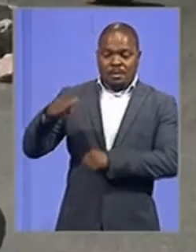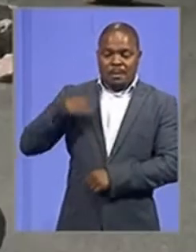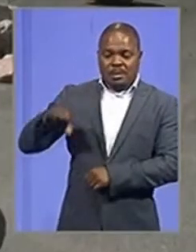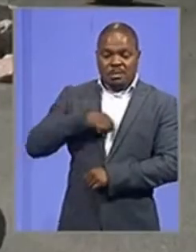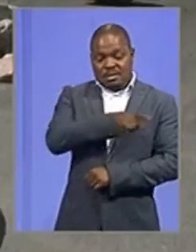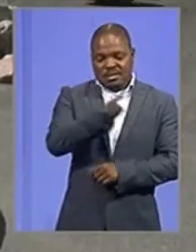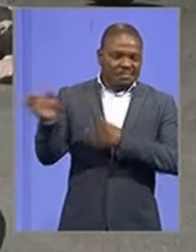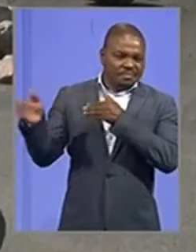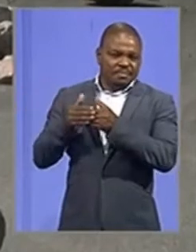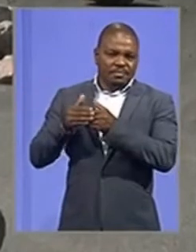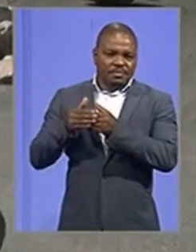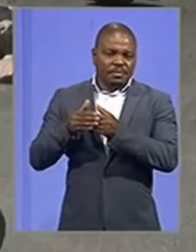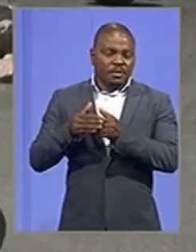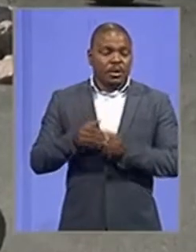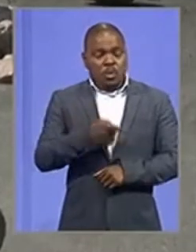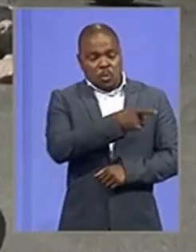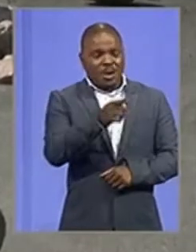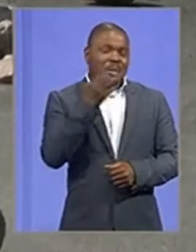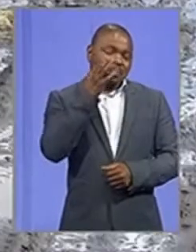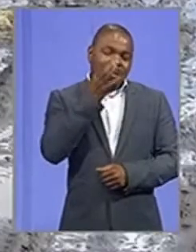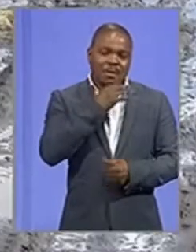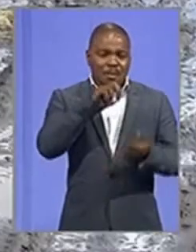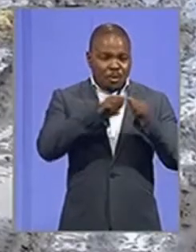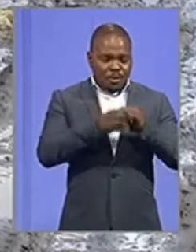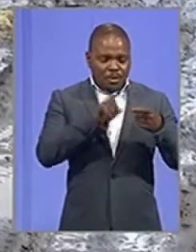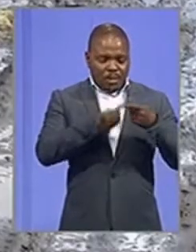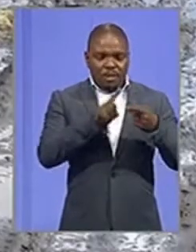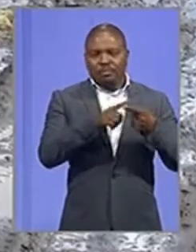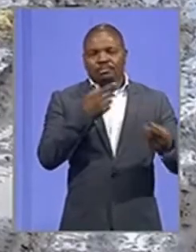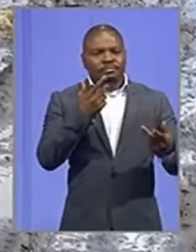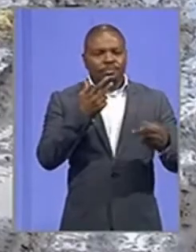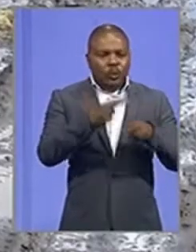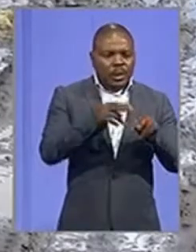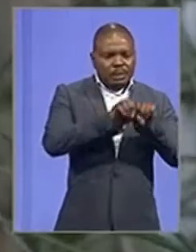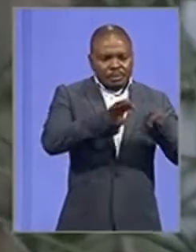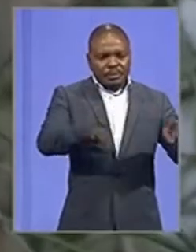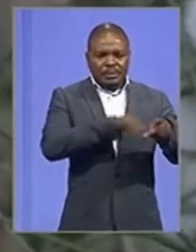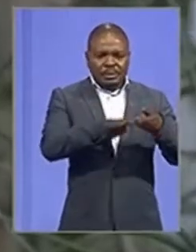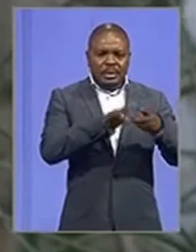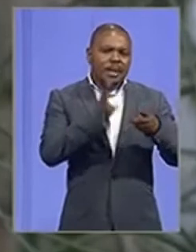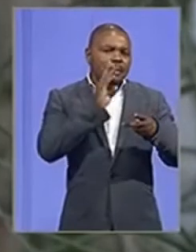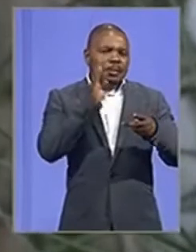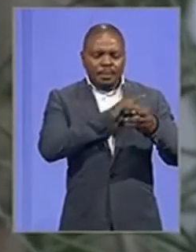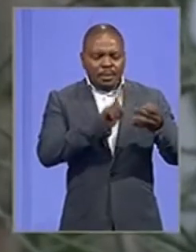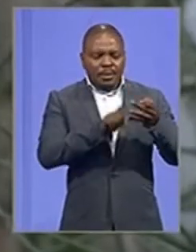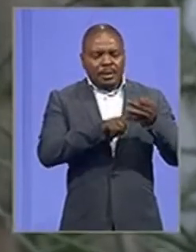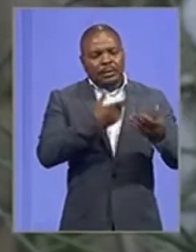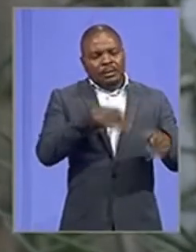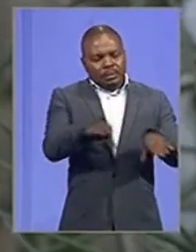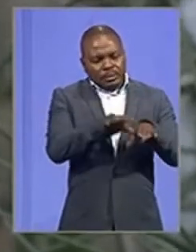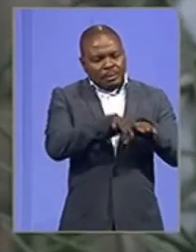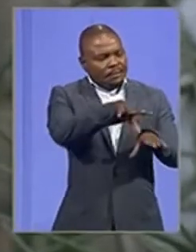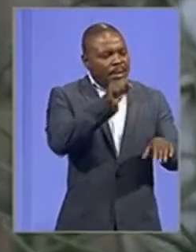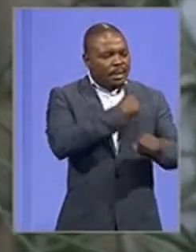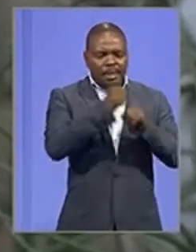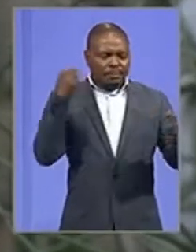masepala. Badudi ba re ba lebagane le bothata bja kalelatšhila, tlhokego ya metse le go se tšewe ga ditlakala mengwaga-ngwaga. Ba